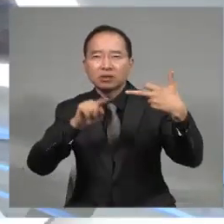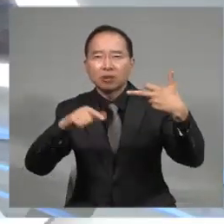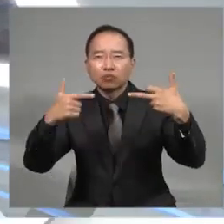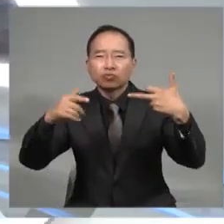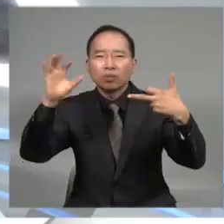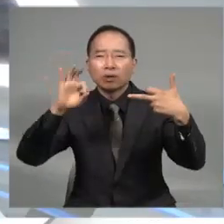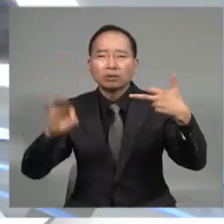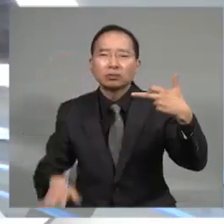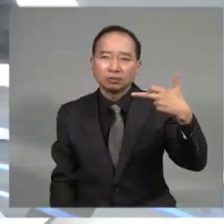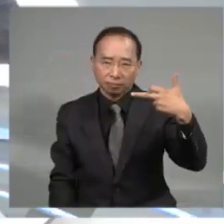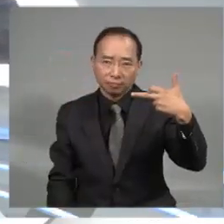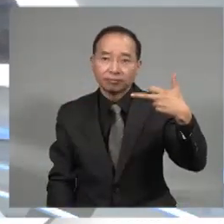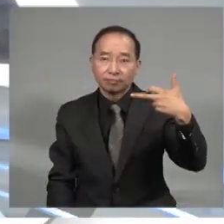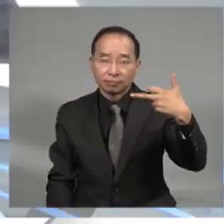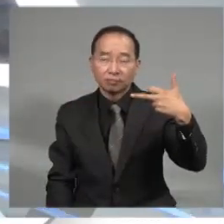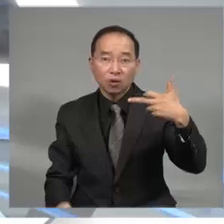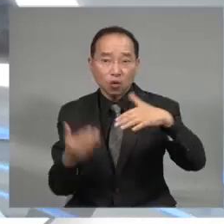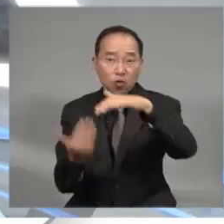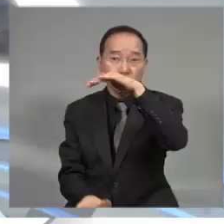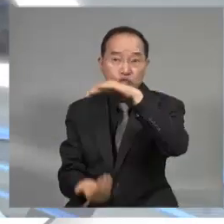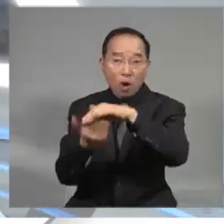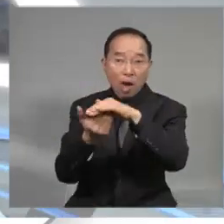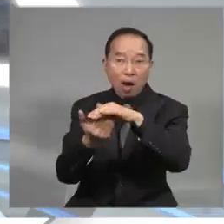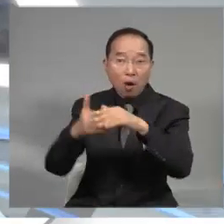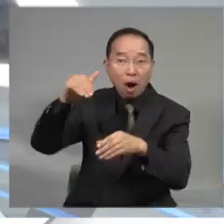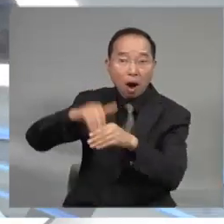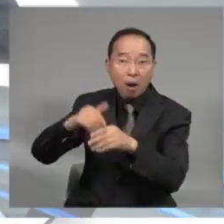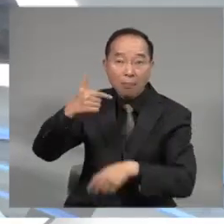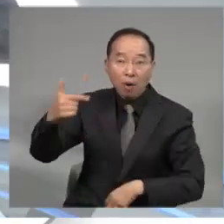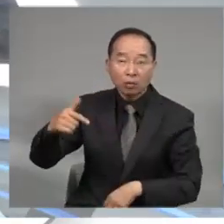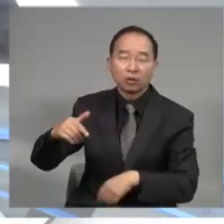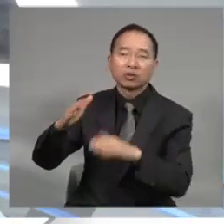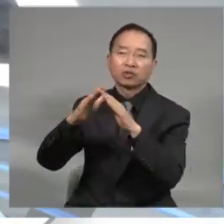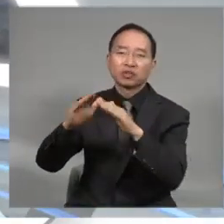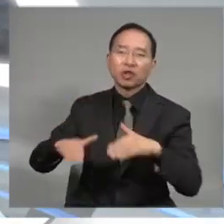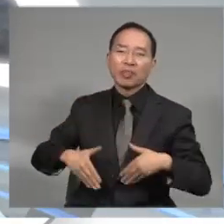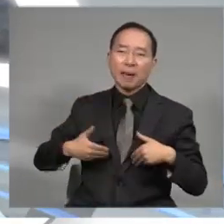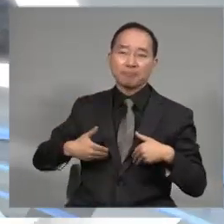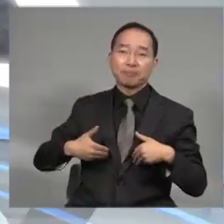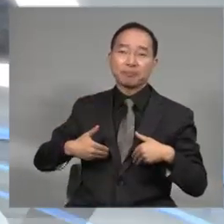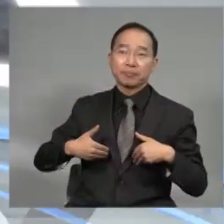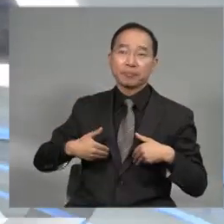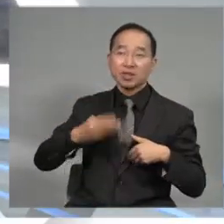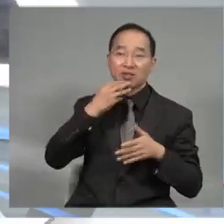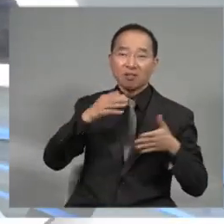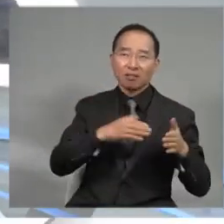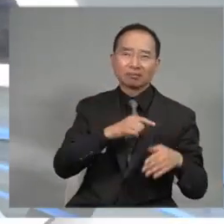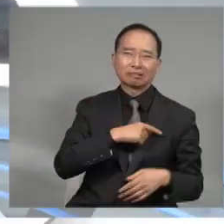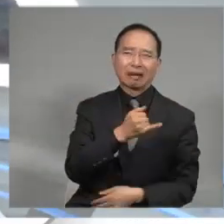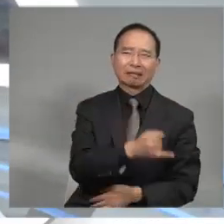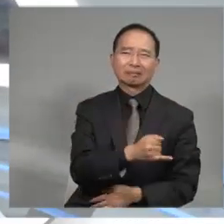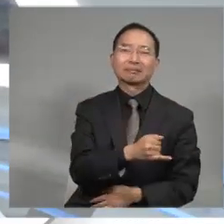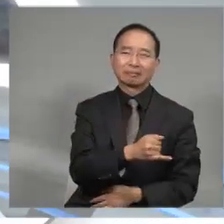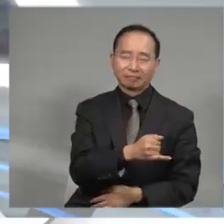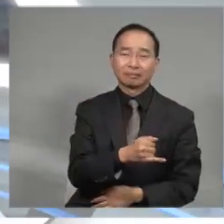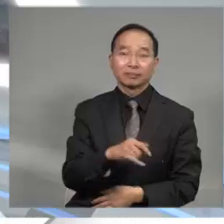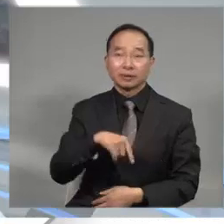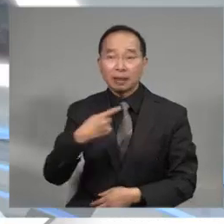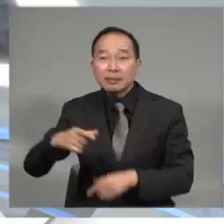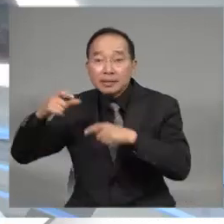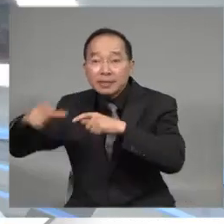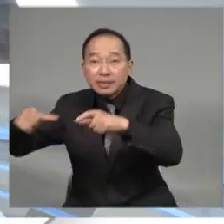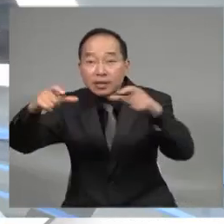17.6% 나왔고요. 최고 지역은 전남 그리고 경기 지역은 최저로 나오고 있습니다. 이어서